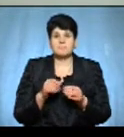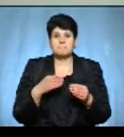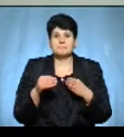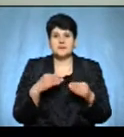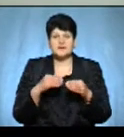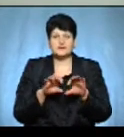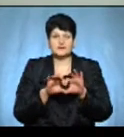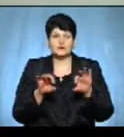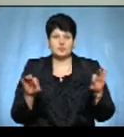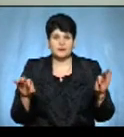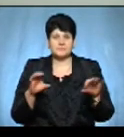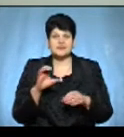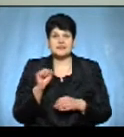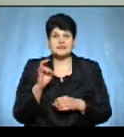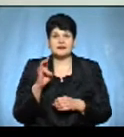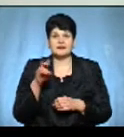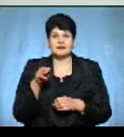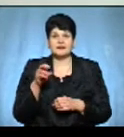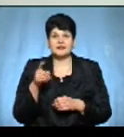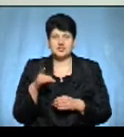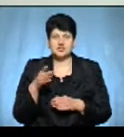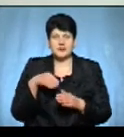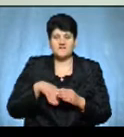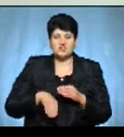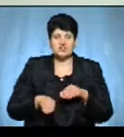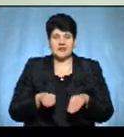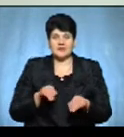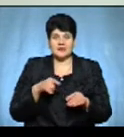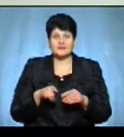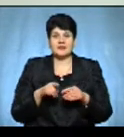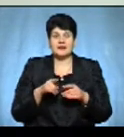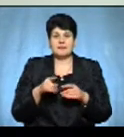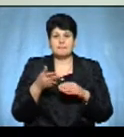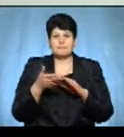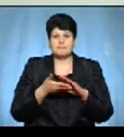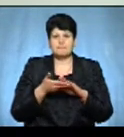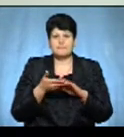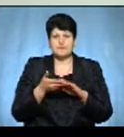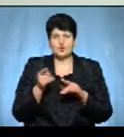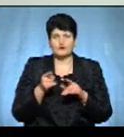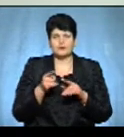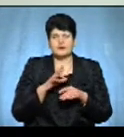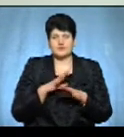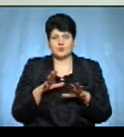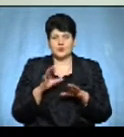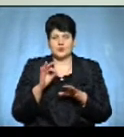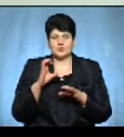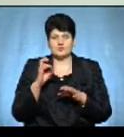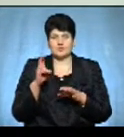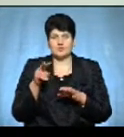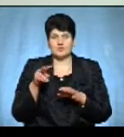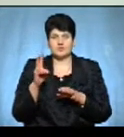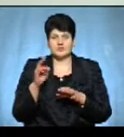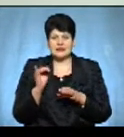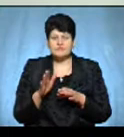пластикових, 110-ки сантехнічної, які порізані, заховані під штани, під ноги, щоб від тих осколків, скажімо так,